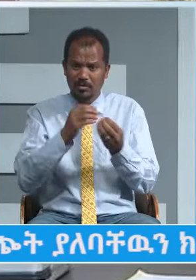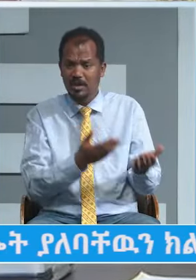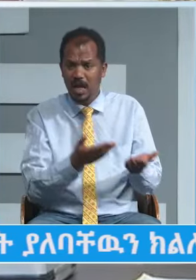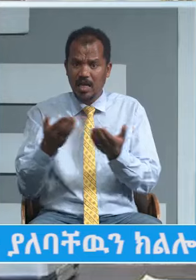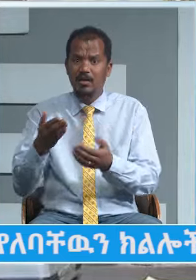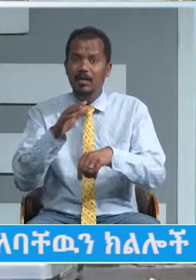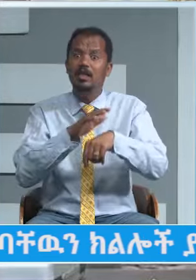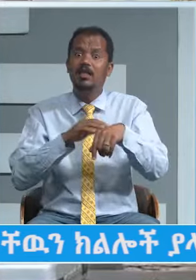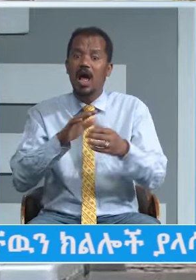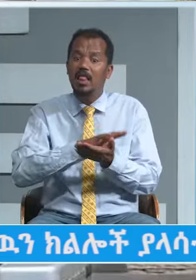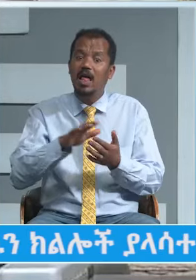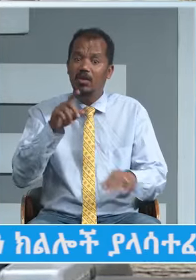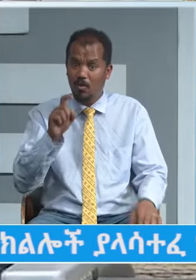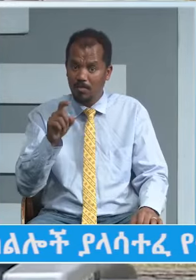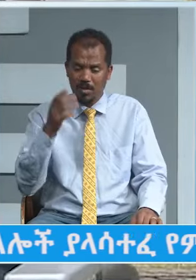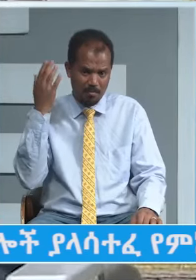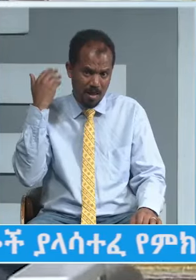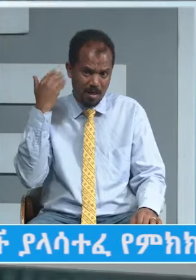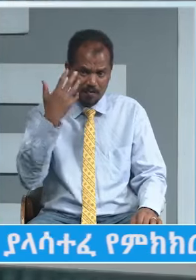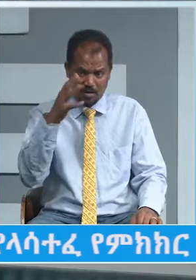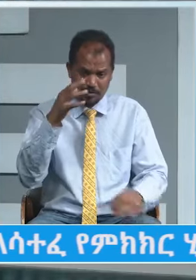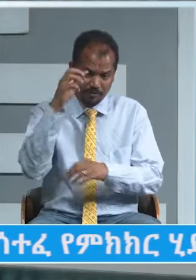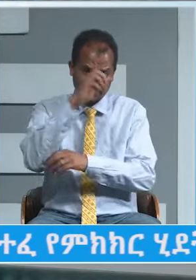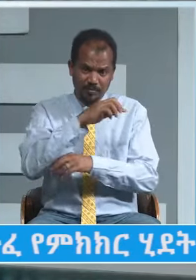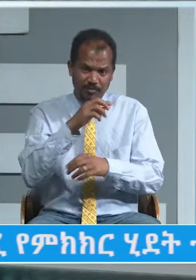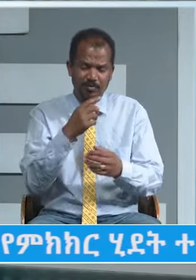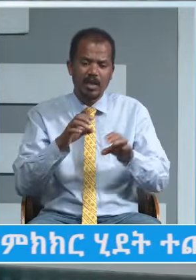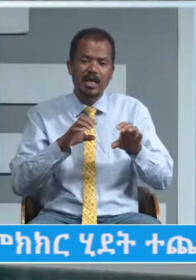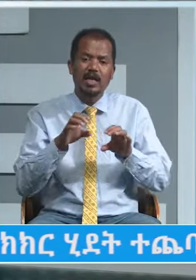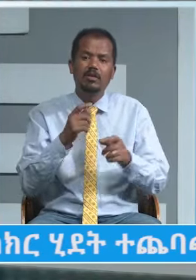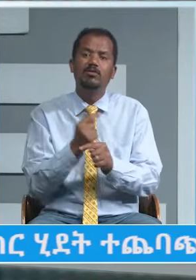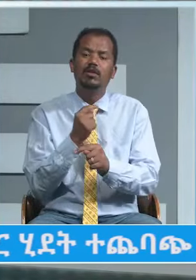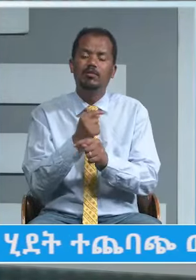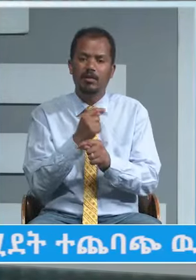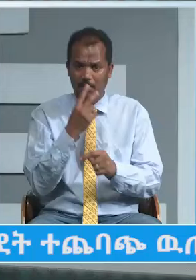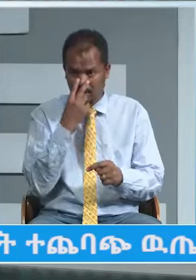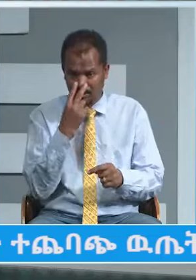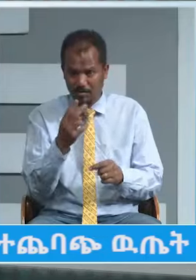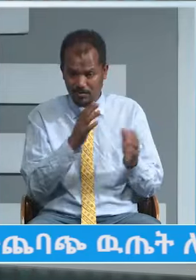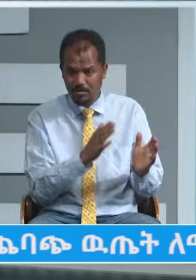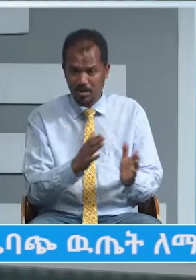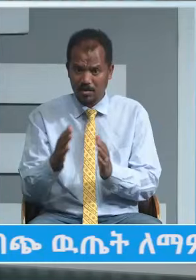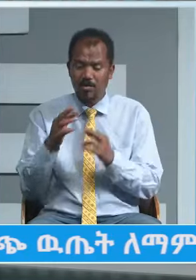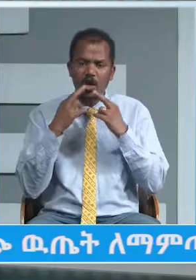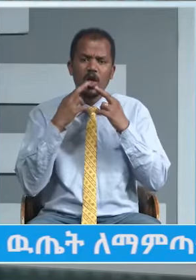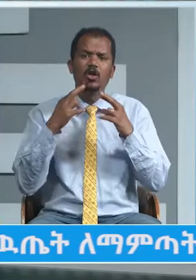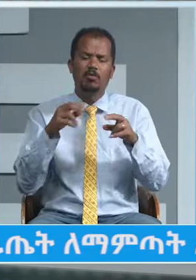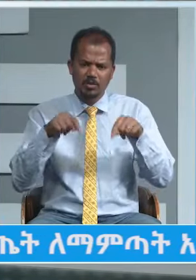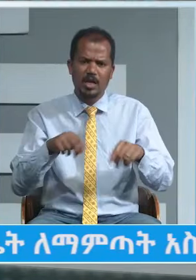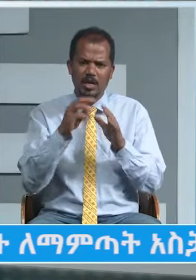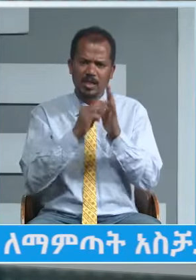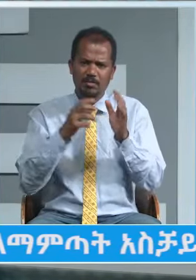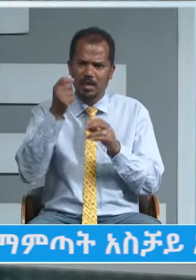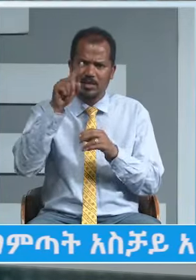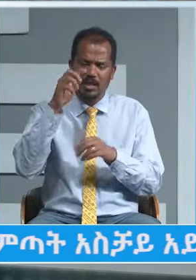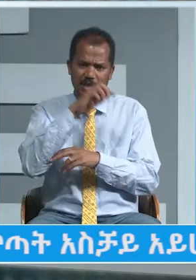ጭምር እንዲያቀርብ የተሰየመው አጣሪ ኮሚቴ ባለፉት 15 ቀናት ያከናወናቸውን ተግባራት በማስመልከት ያዘጋጀውን ሪፖርት